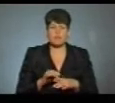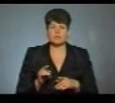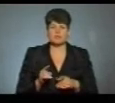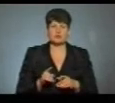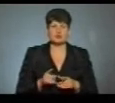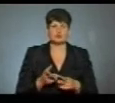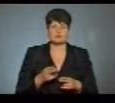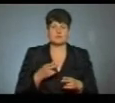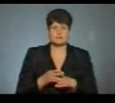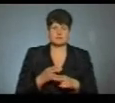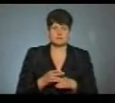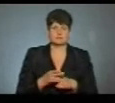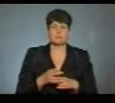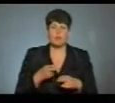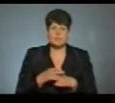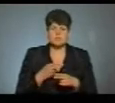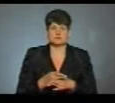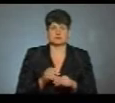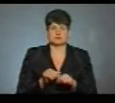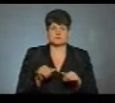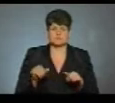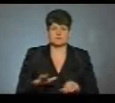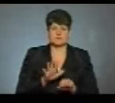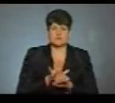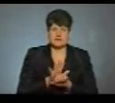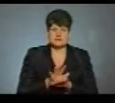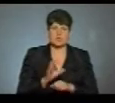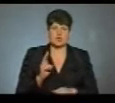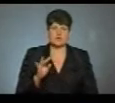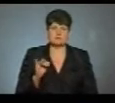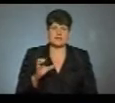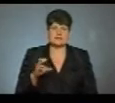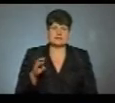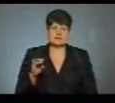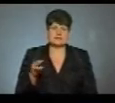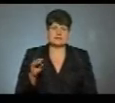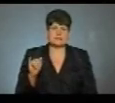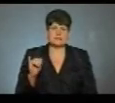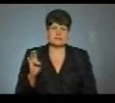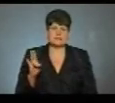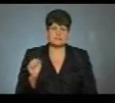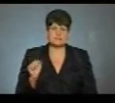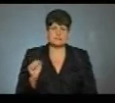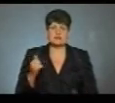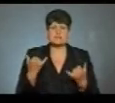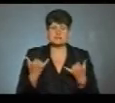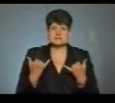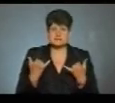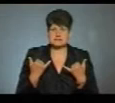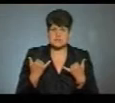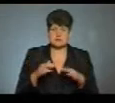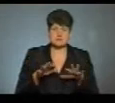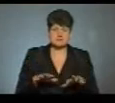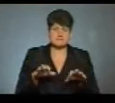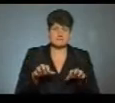поширенню коронавірусної інфекції в селах Космирин та Стінка, розповідає Богдан Бейко. Зараз місцева влада